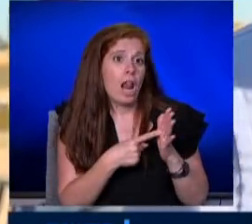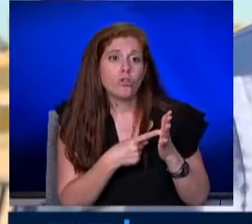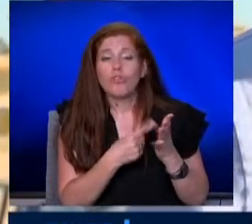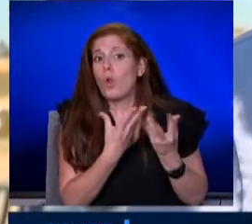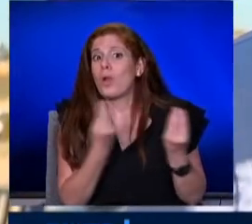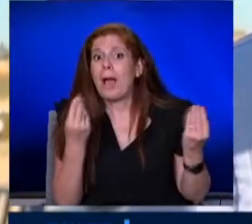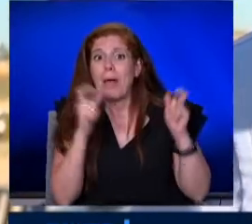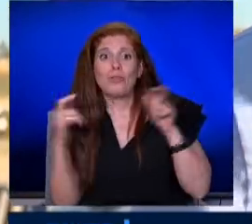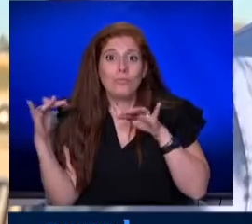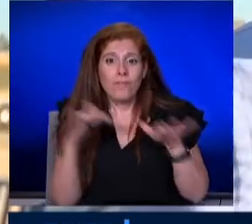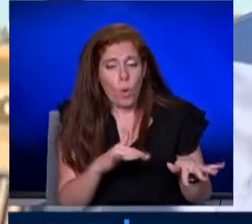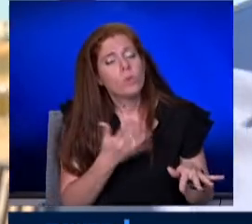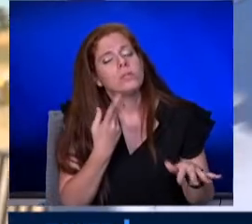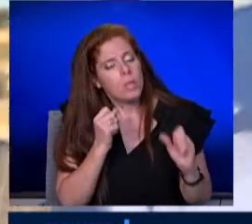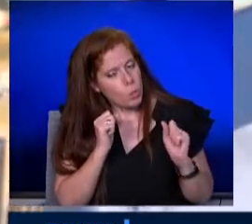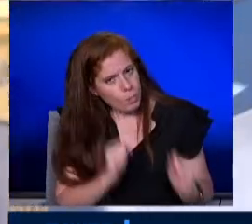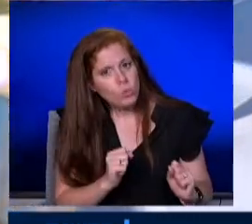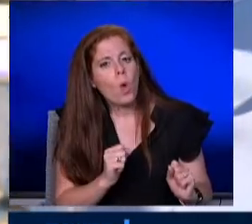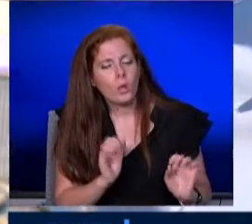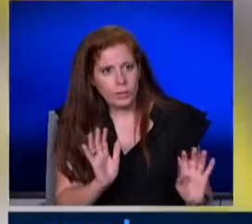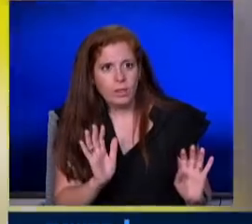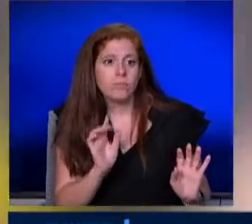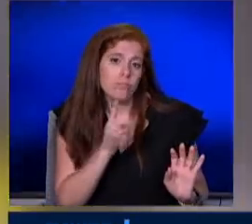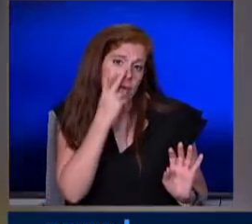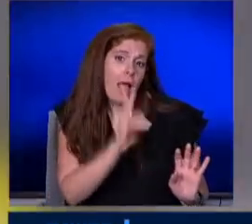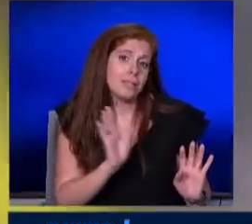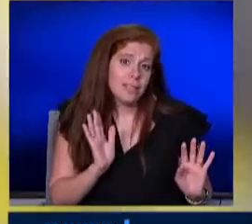זה יהיה הרבה יותר בטוח. כך זה נראה.